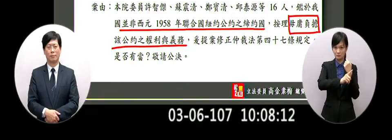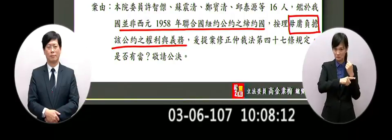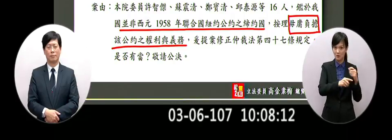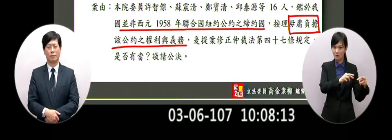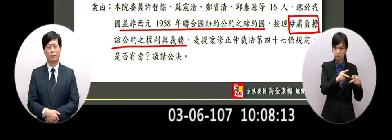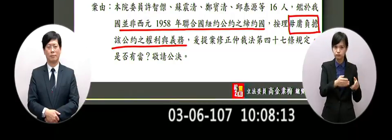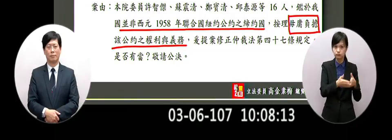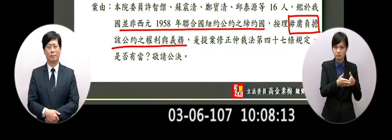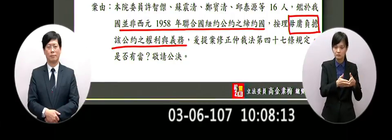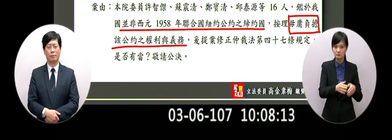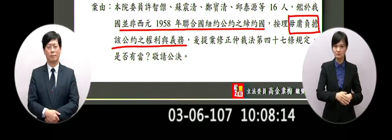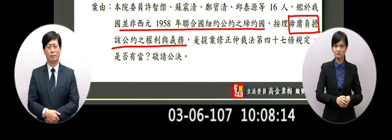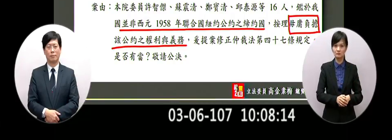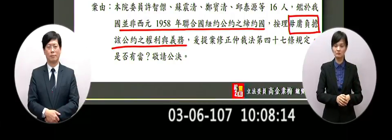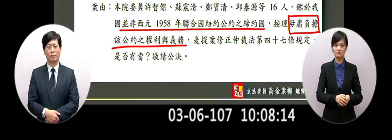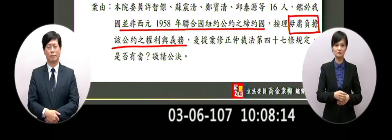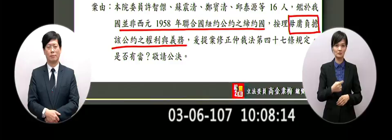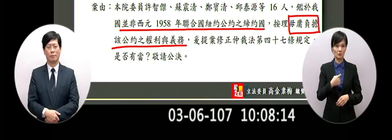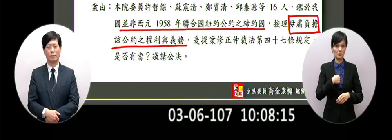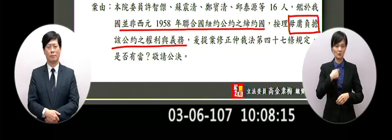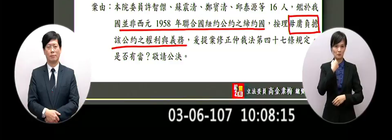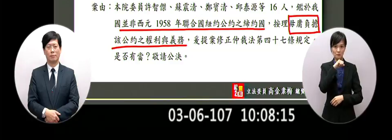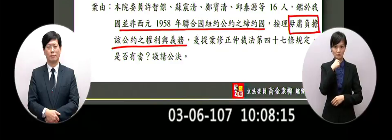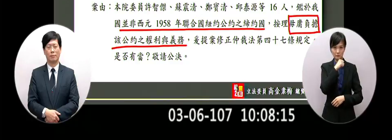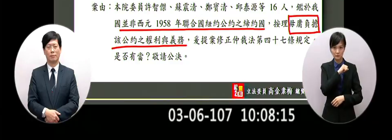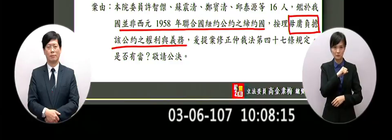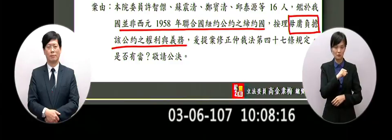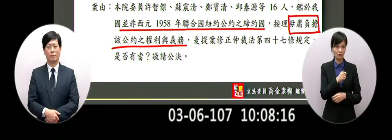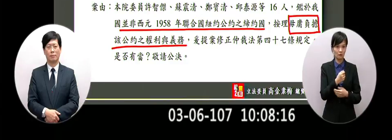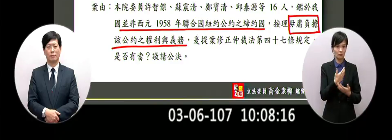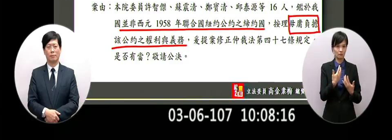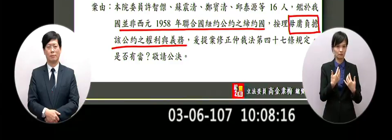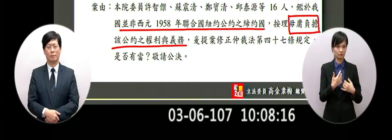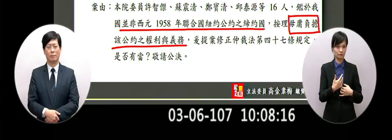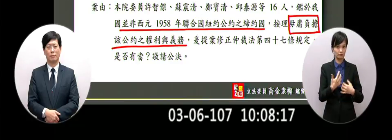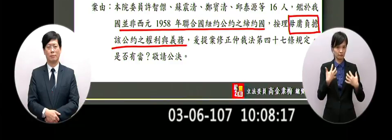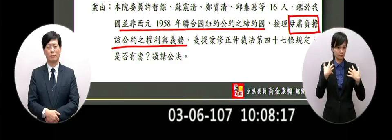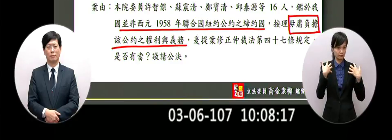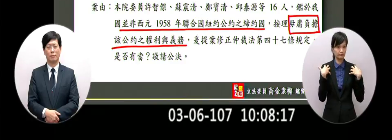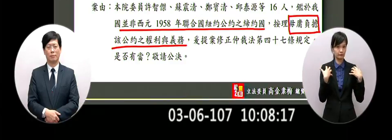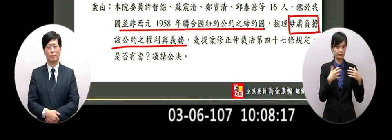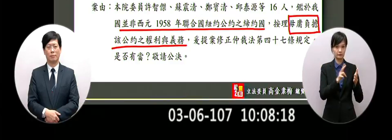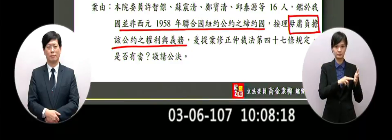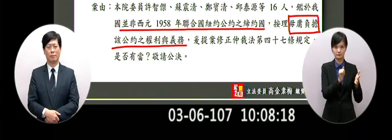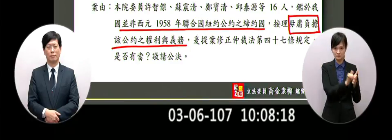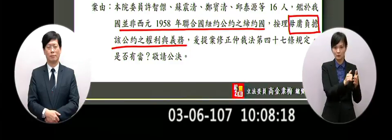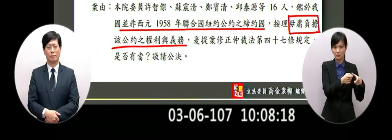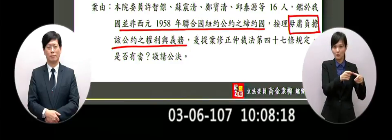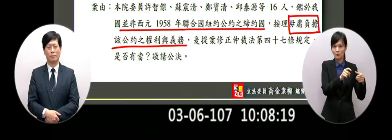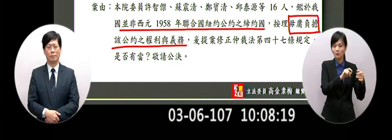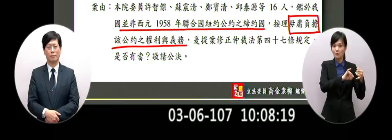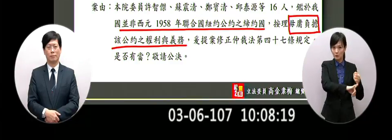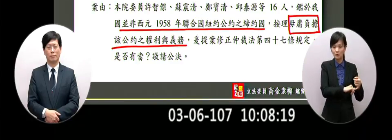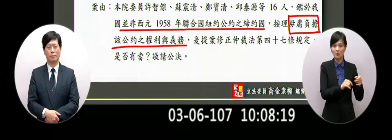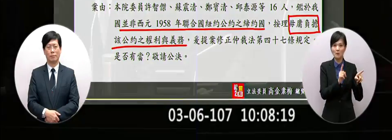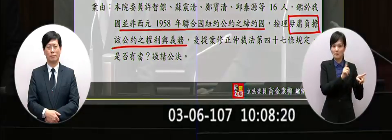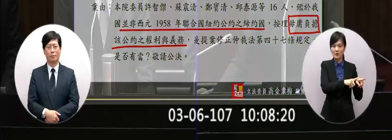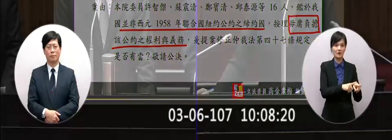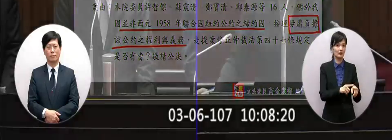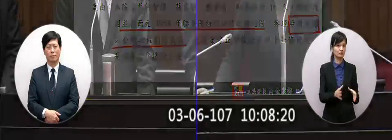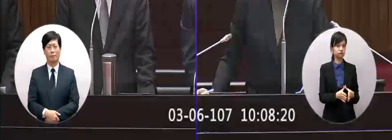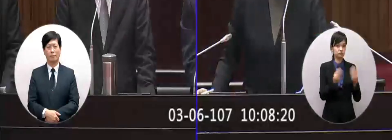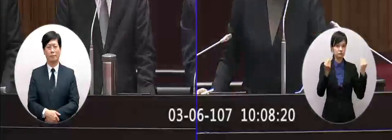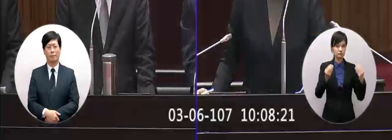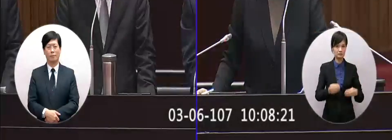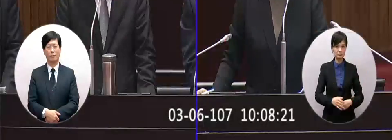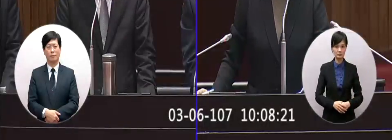写着什么？我国毋庸负担纽约公约的权利跟义务。本席看到这个提案，我